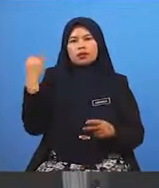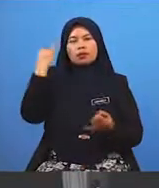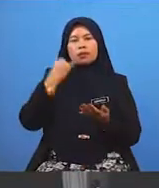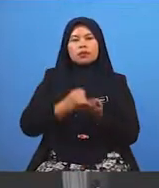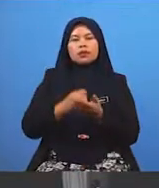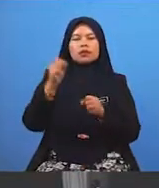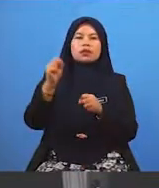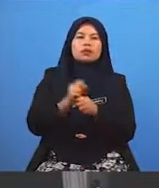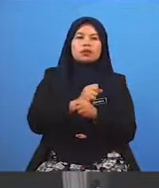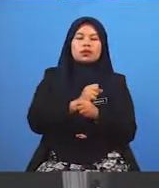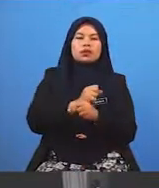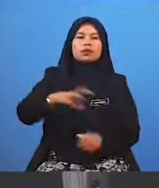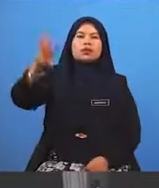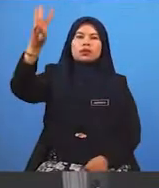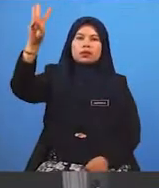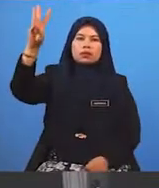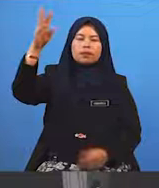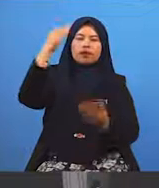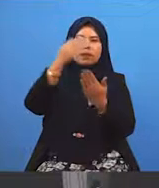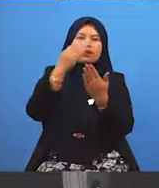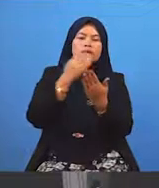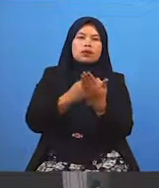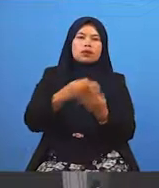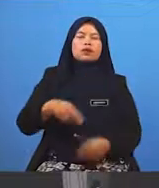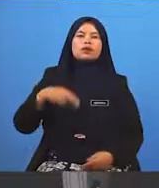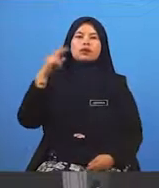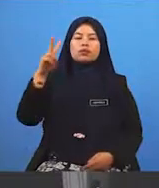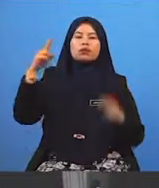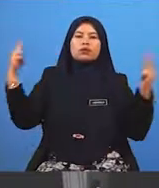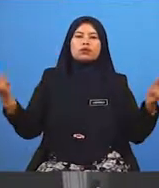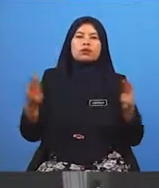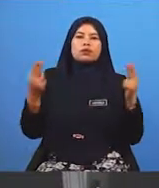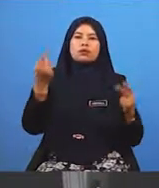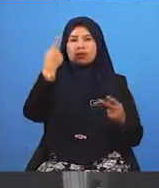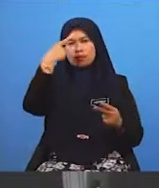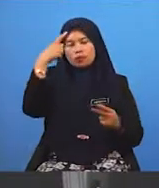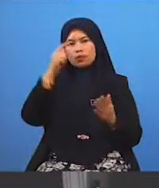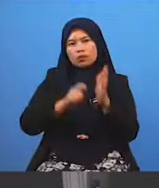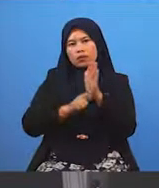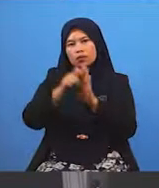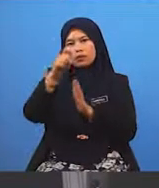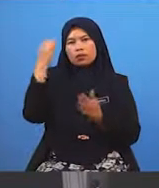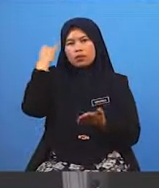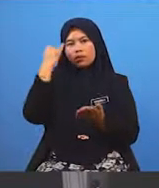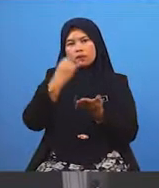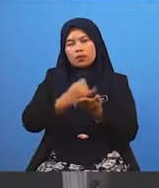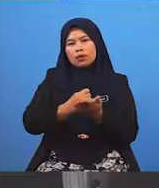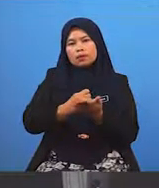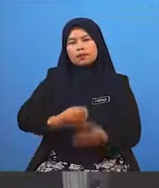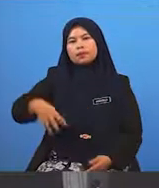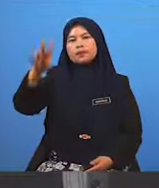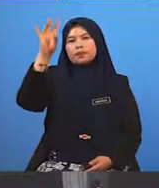keenam, menghuraikan dua usaha dan tindakan untuk meningkatkan keimanan. Yang